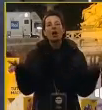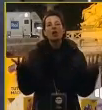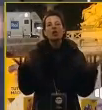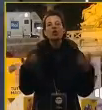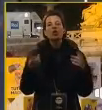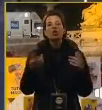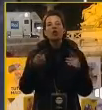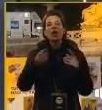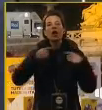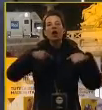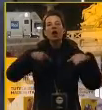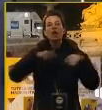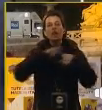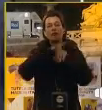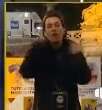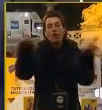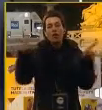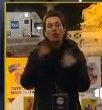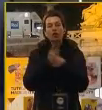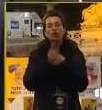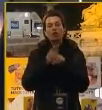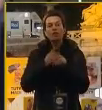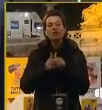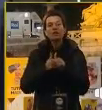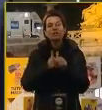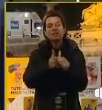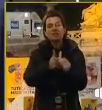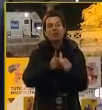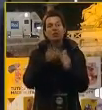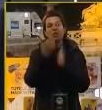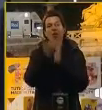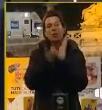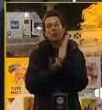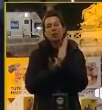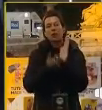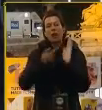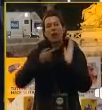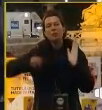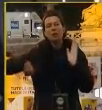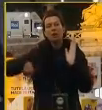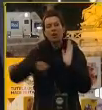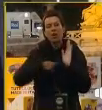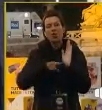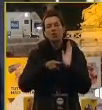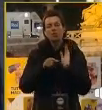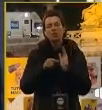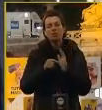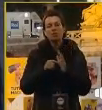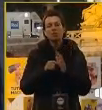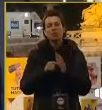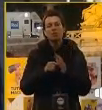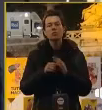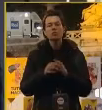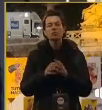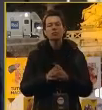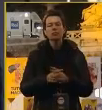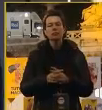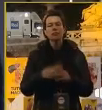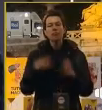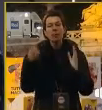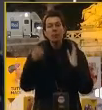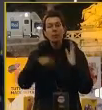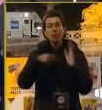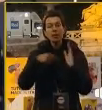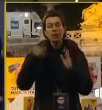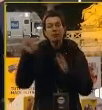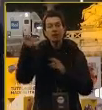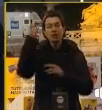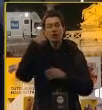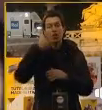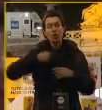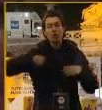Ecco qual è la nostra grande vittoria. Ci stanno inseguendo.